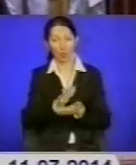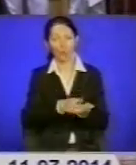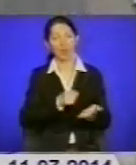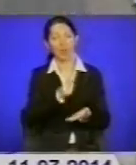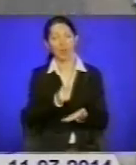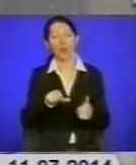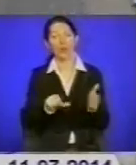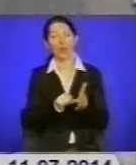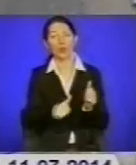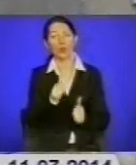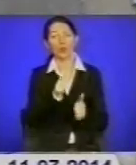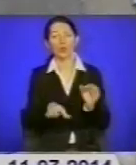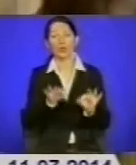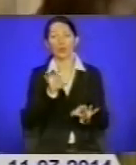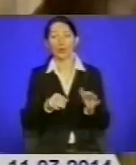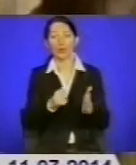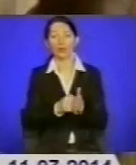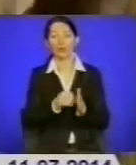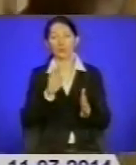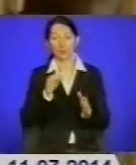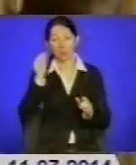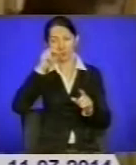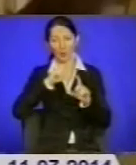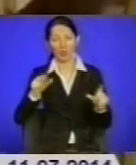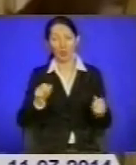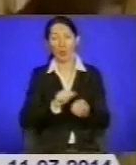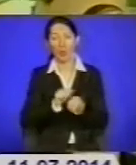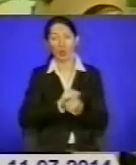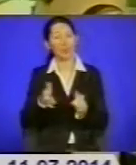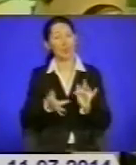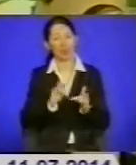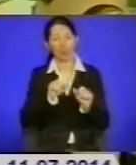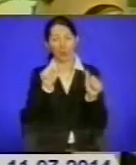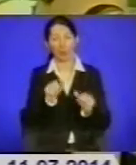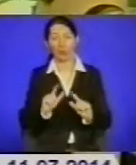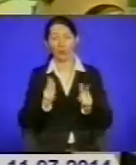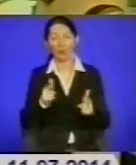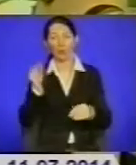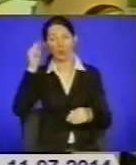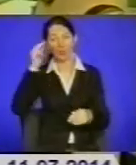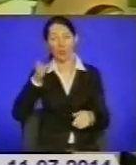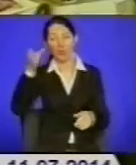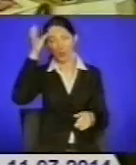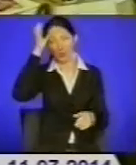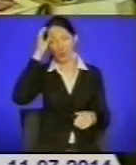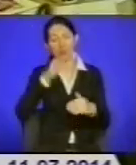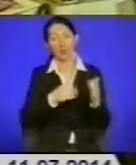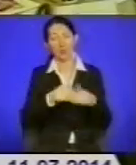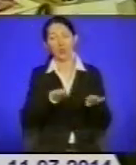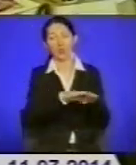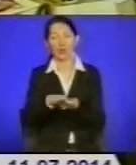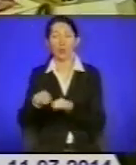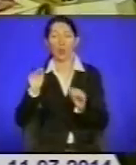у конкурсному відборі до вишу в паперовій або електронній формі при вступі на навчання за освітньо-кваліфікаційними рівнями